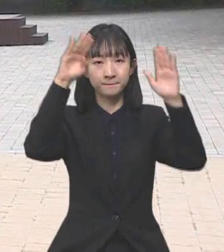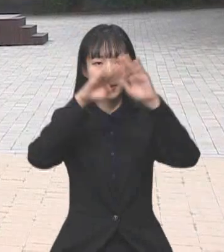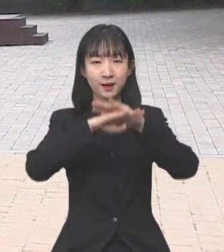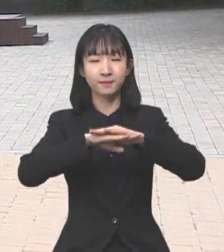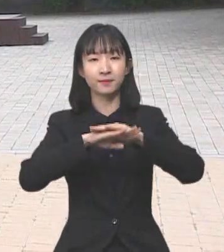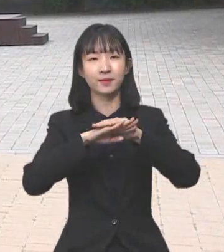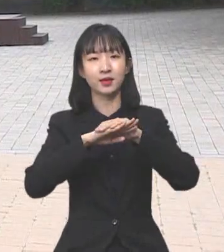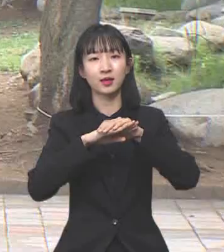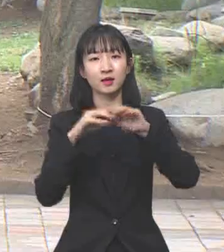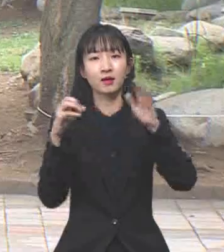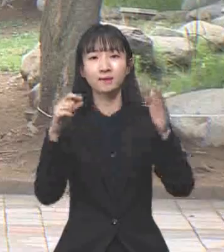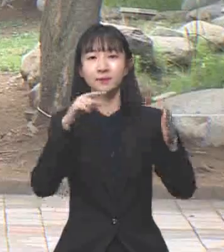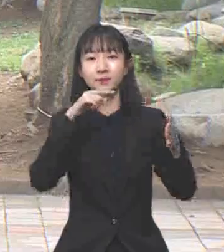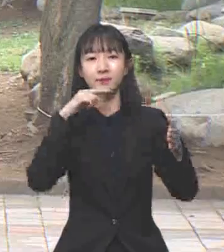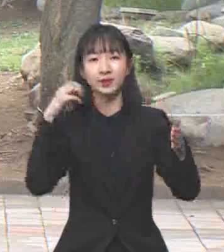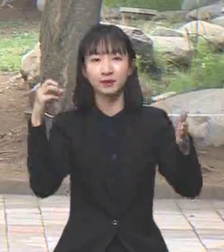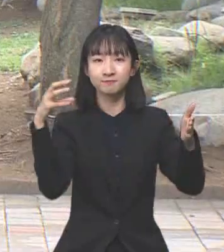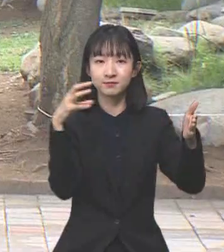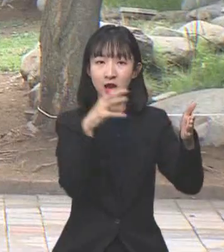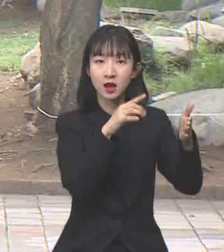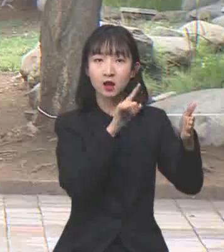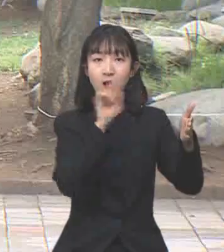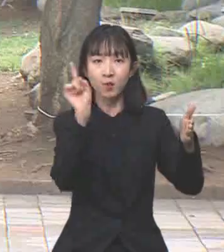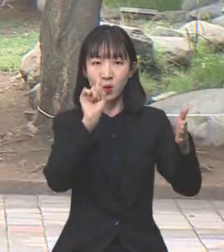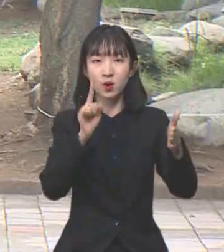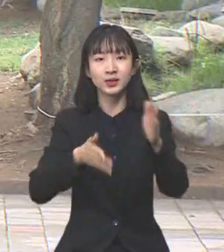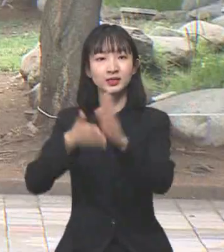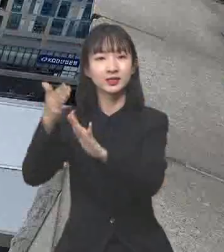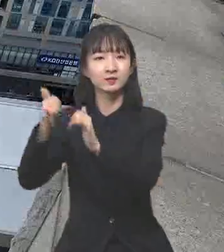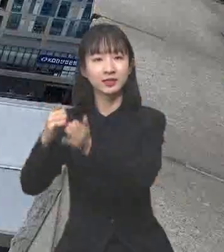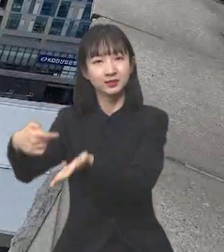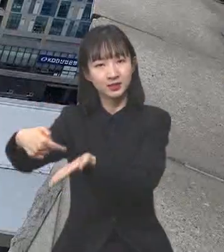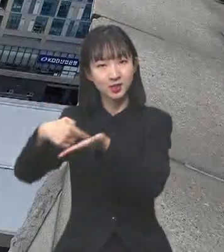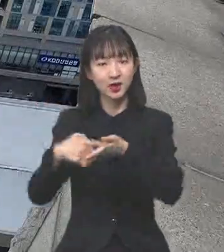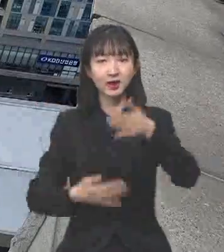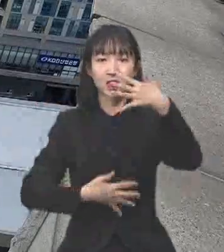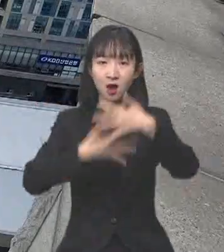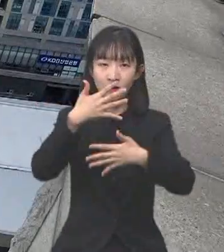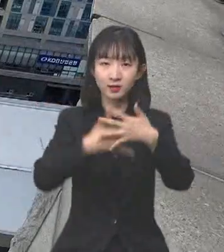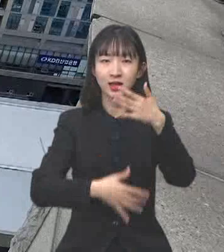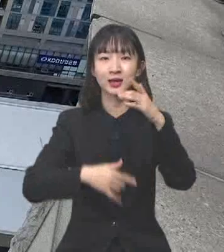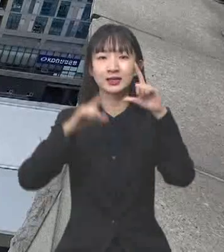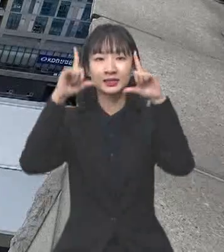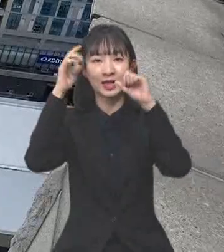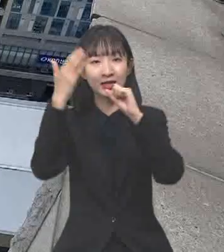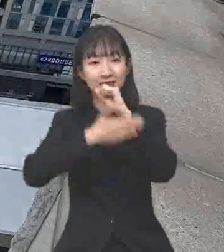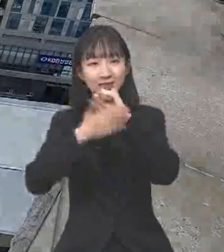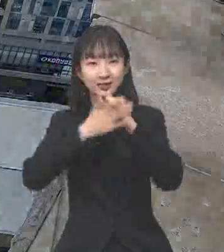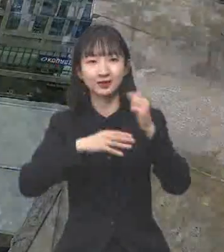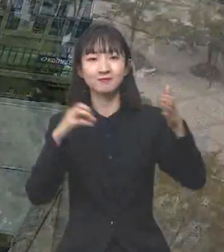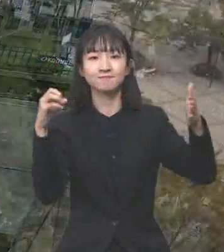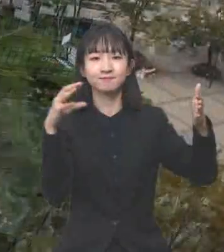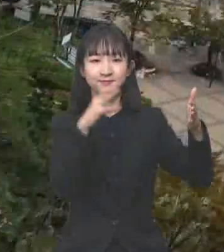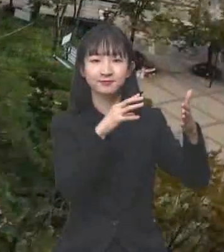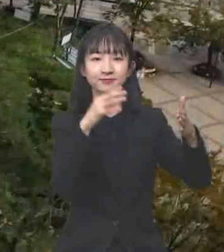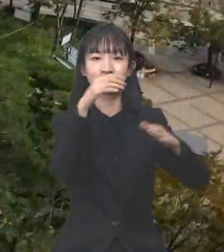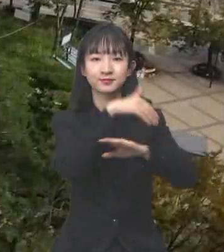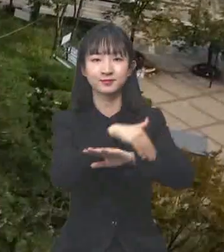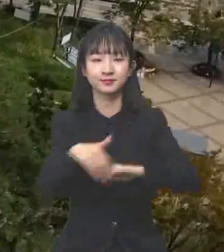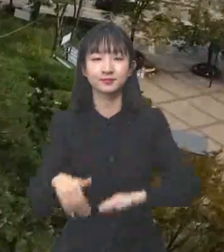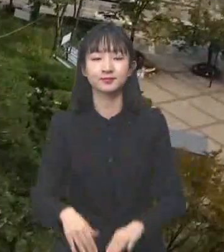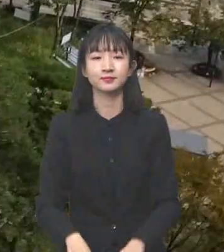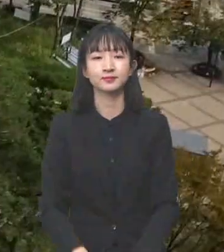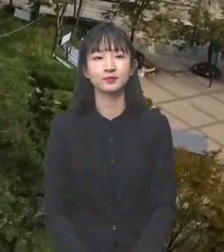시민들이 접수한 사진이나 동영상 자료를 모아서 특별한 사연을 소개하는 이벤트 공간으로 활용할 예정